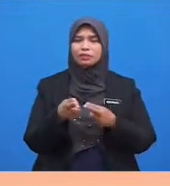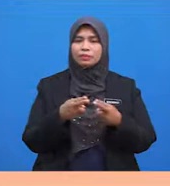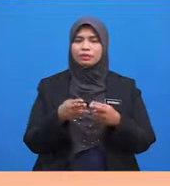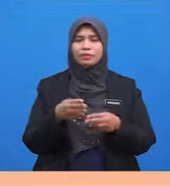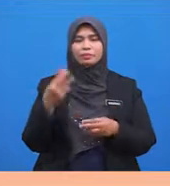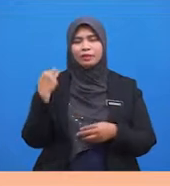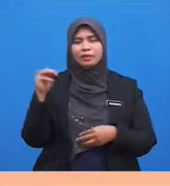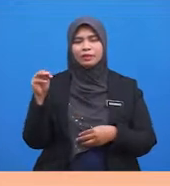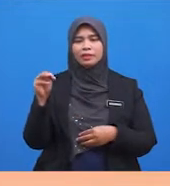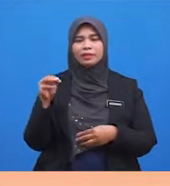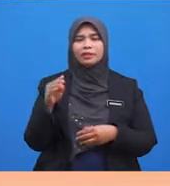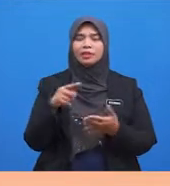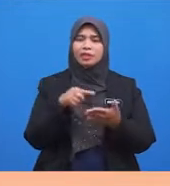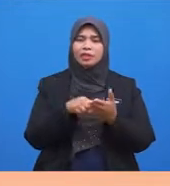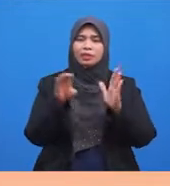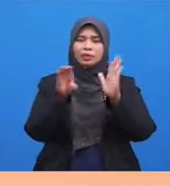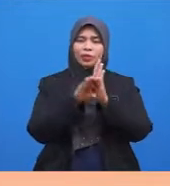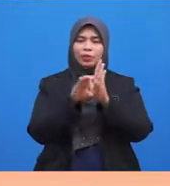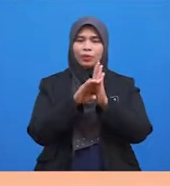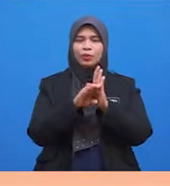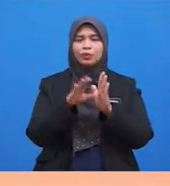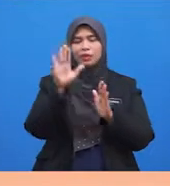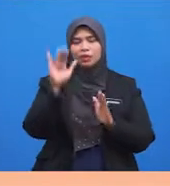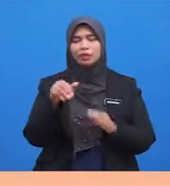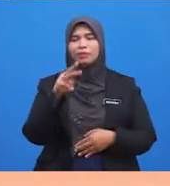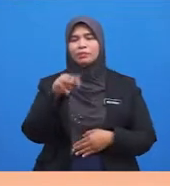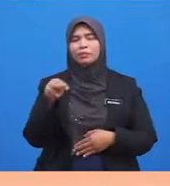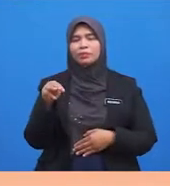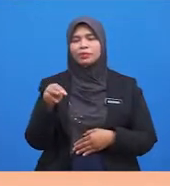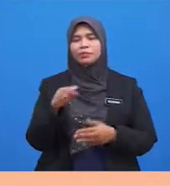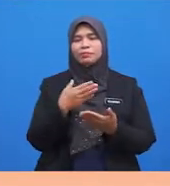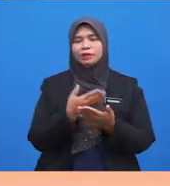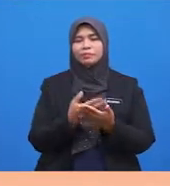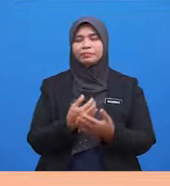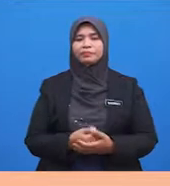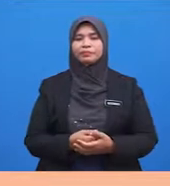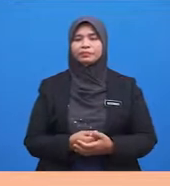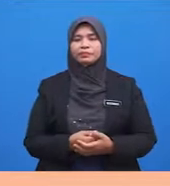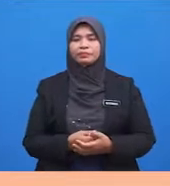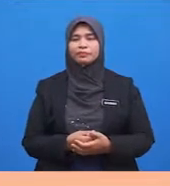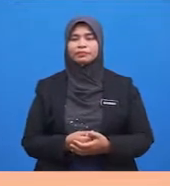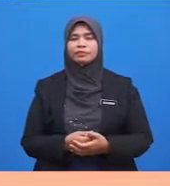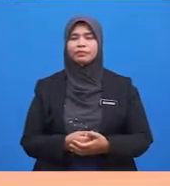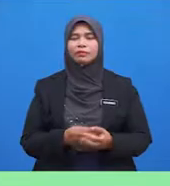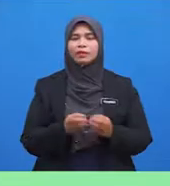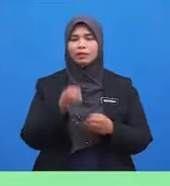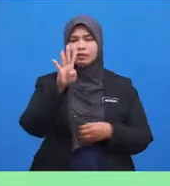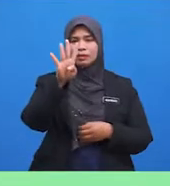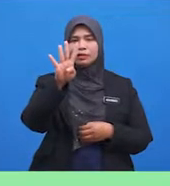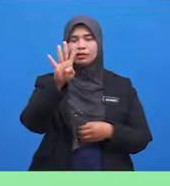mereka. Ini contoh yang murid yang baik. Okey, baik.